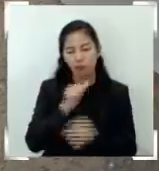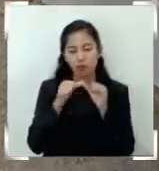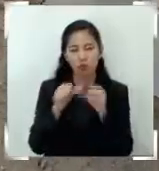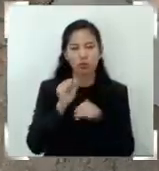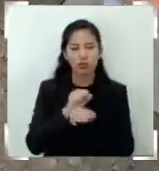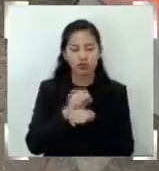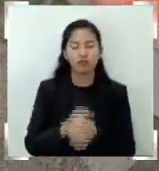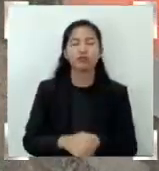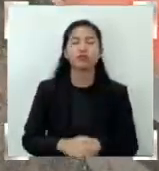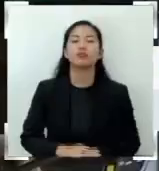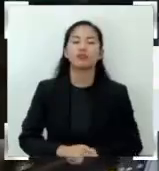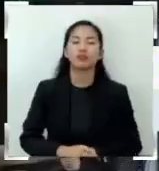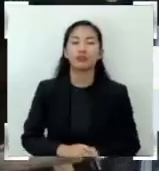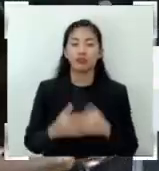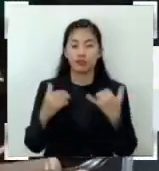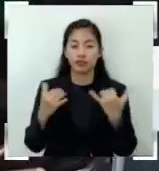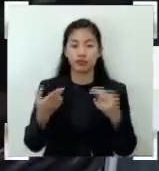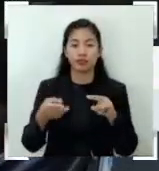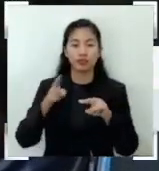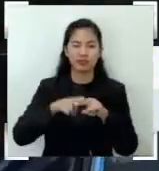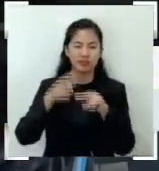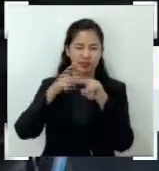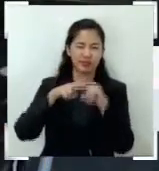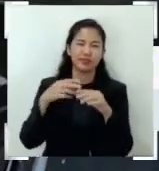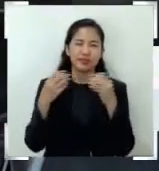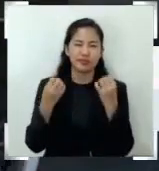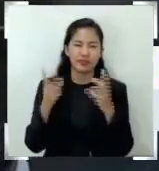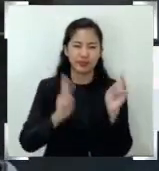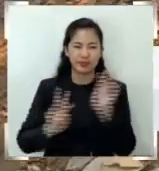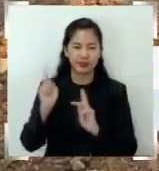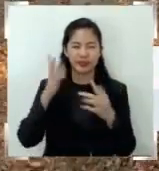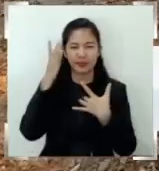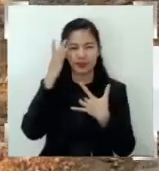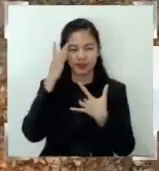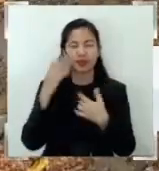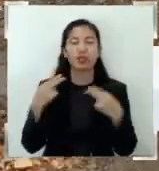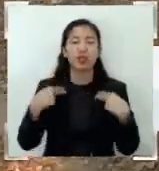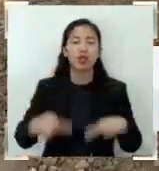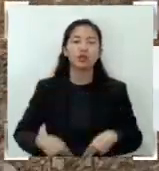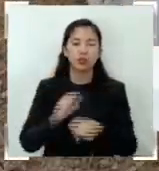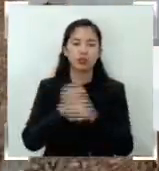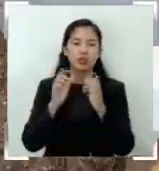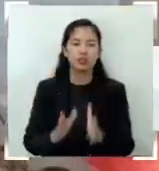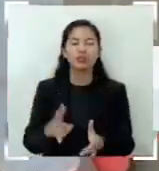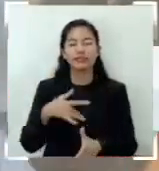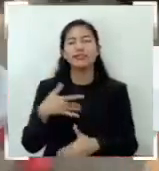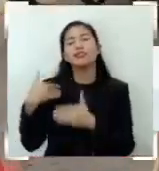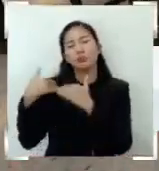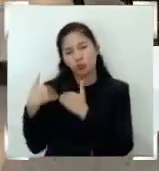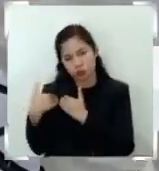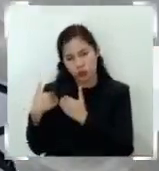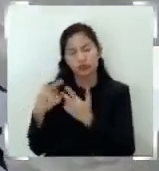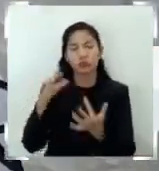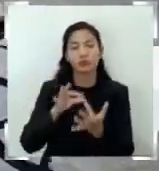Ngayong tumataas na naman ang bilang ng mga nagkaka-COVID, mga healthcare workers ulit ang nakakaramdam ng pagbigat ng trabaho, lalo na ang mga nurse.